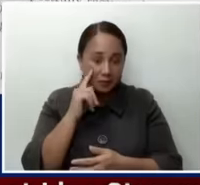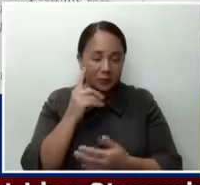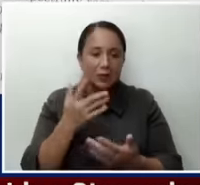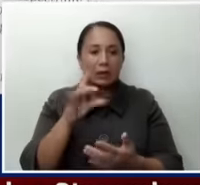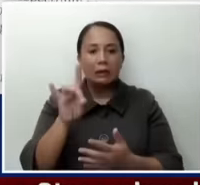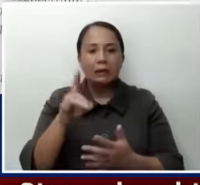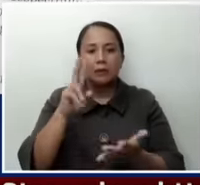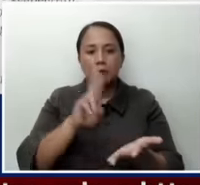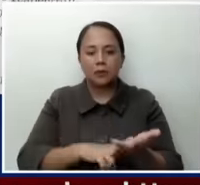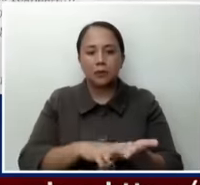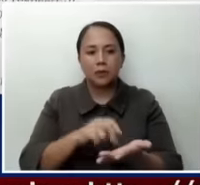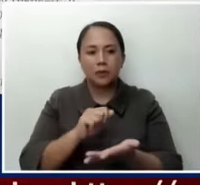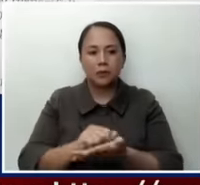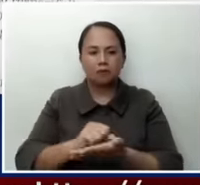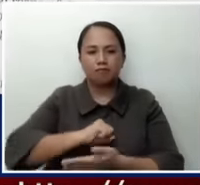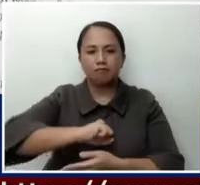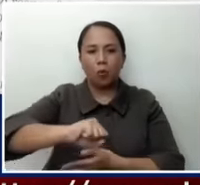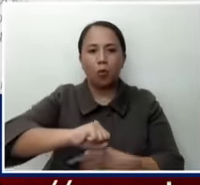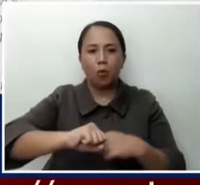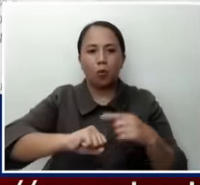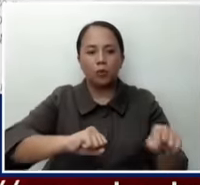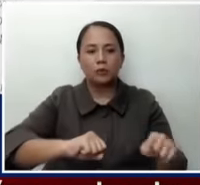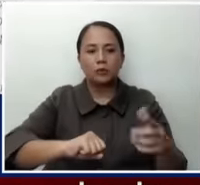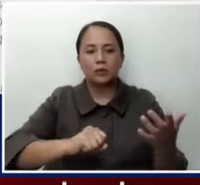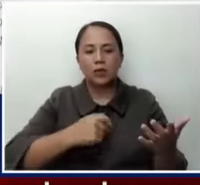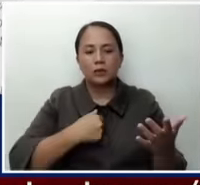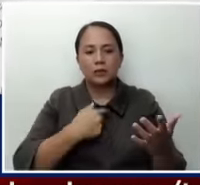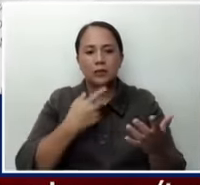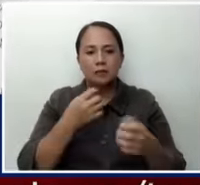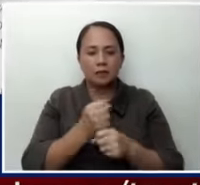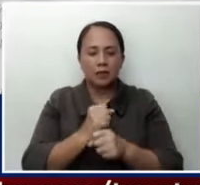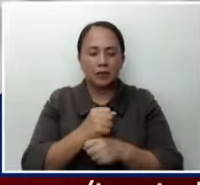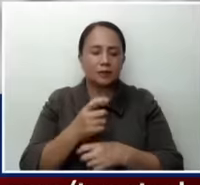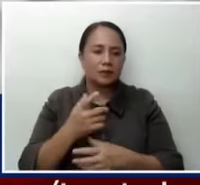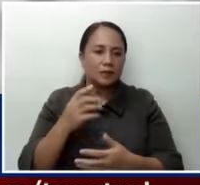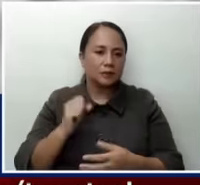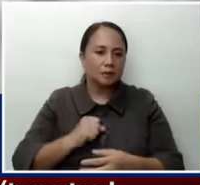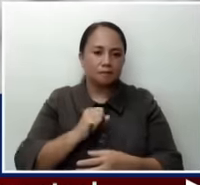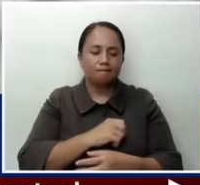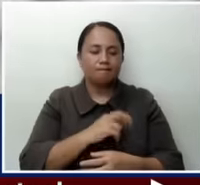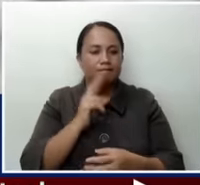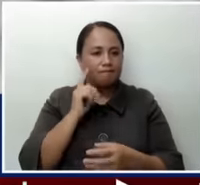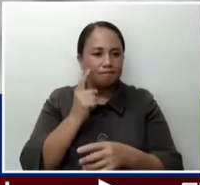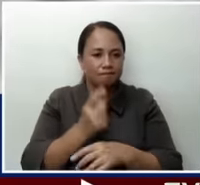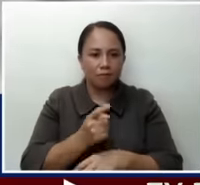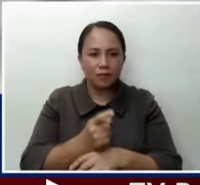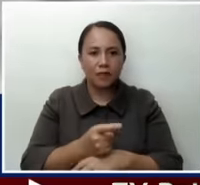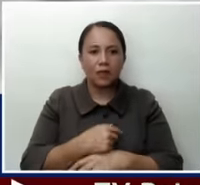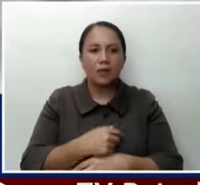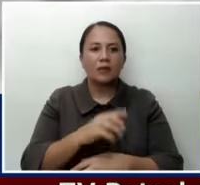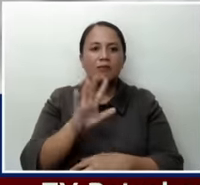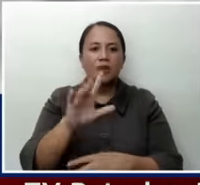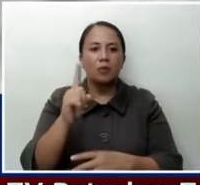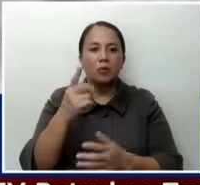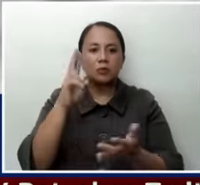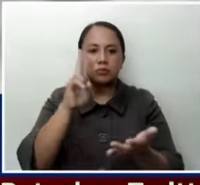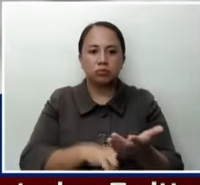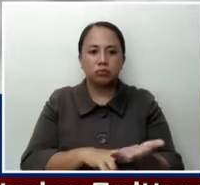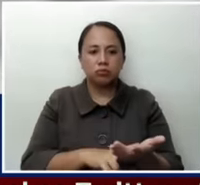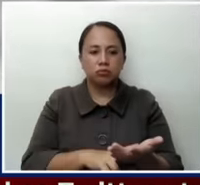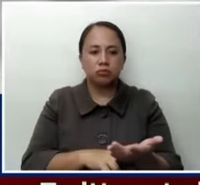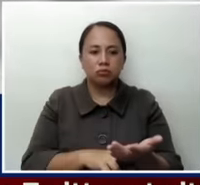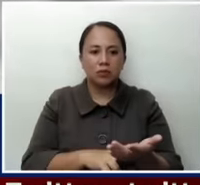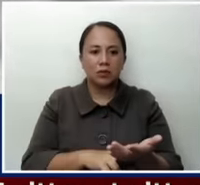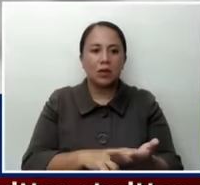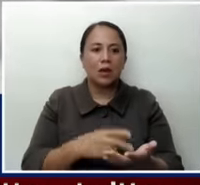kanyang written objection sa contempt ruling ni Ontiveros laban kay Kibuloy. 5 lang sa 14 na miyembro ng Senate Committee on Women